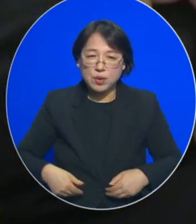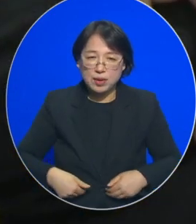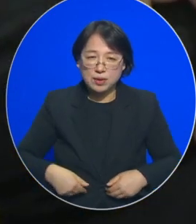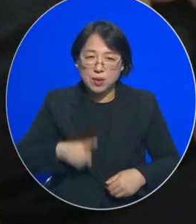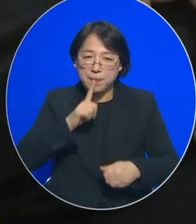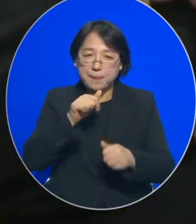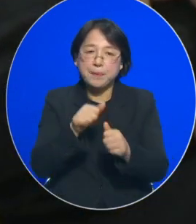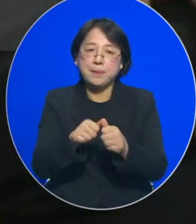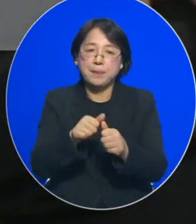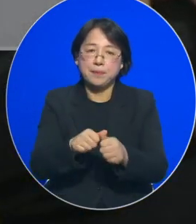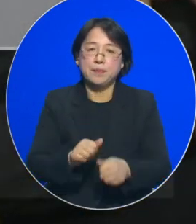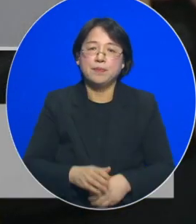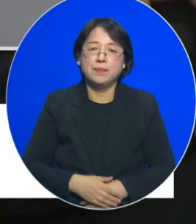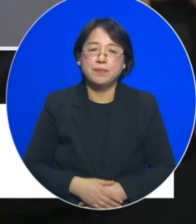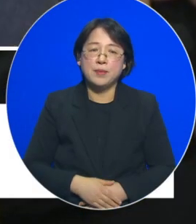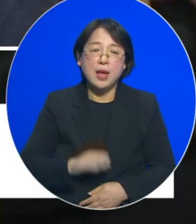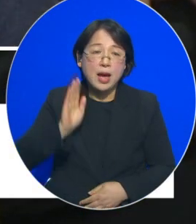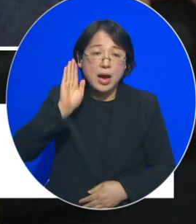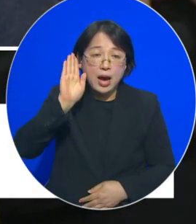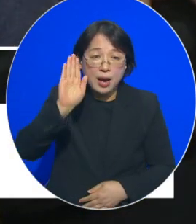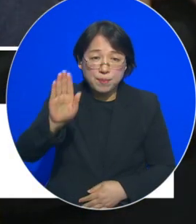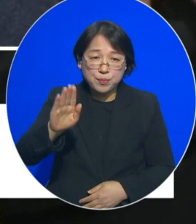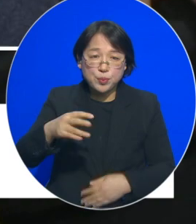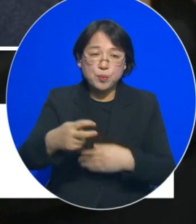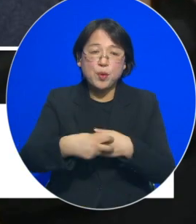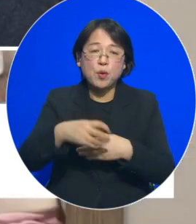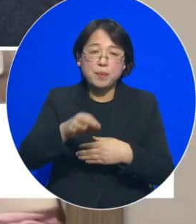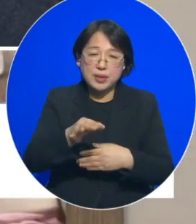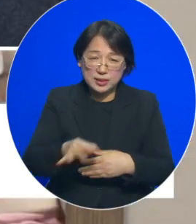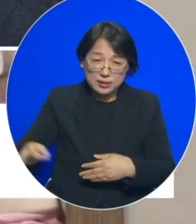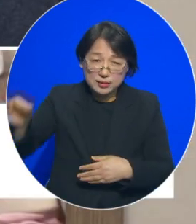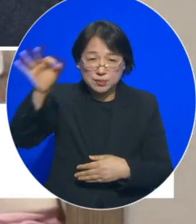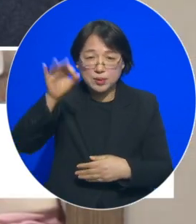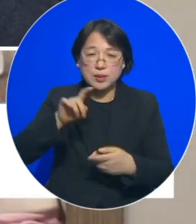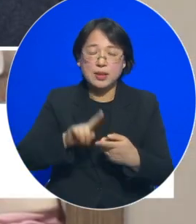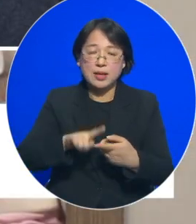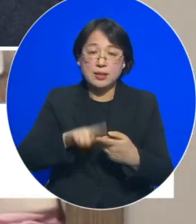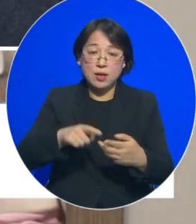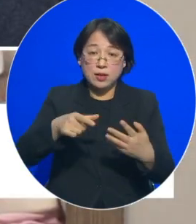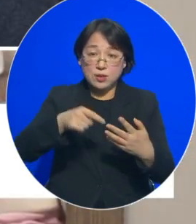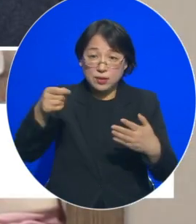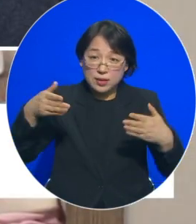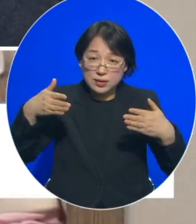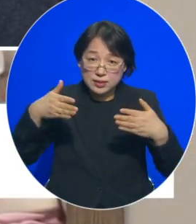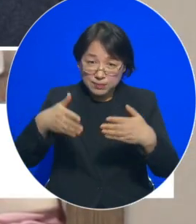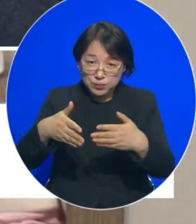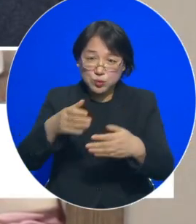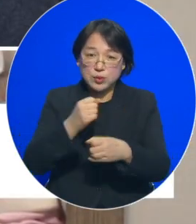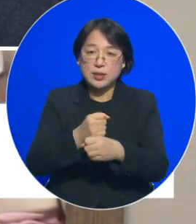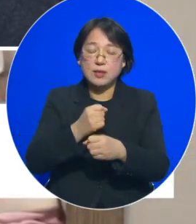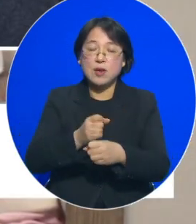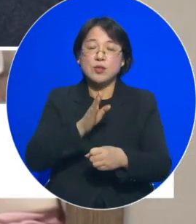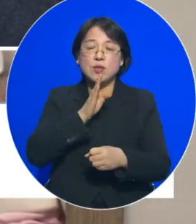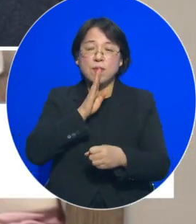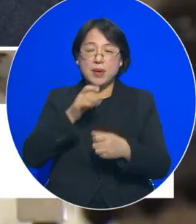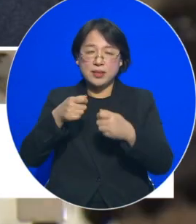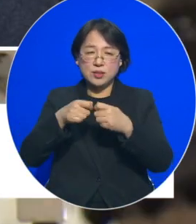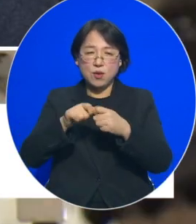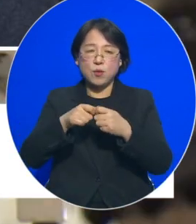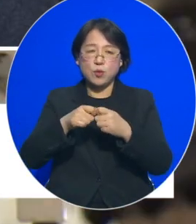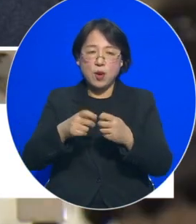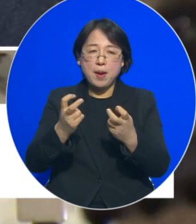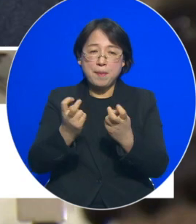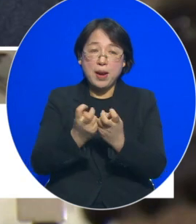조언합니다. 앞으로 의료비가 급증할 부분에 대해서 아주 선택과 집중을 해서 정말